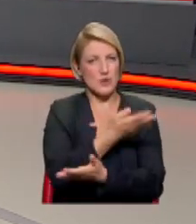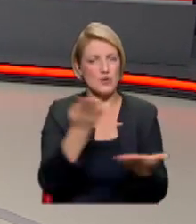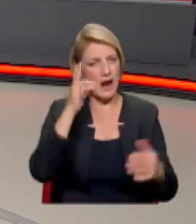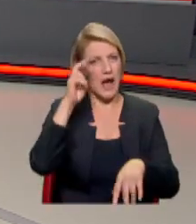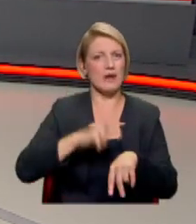vesileyle